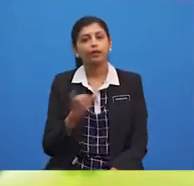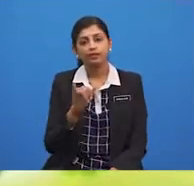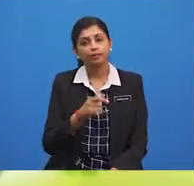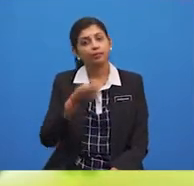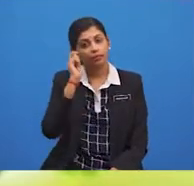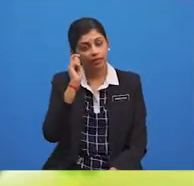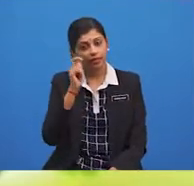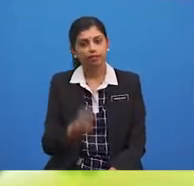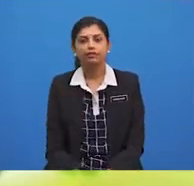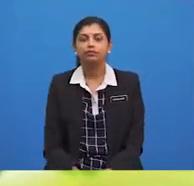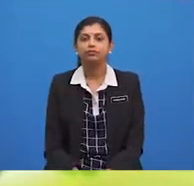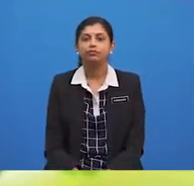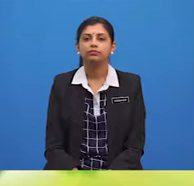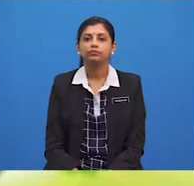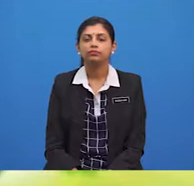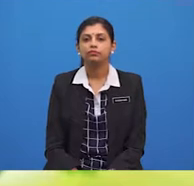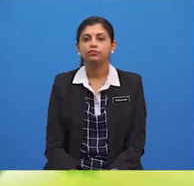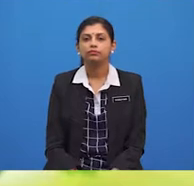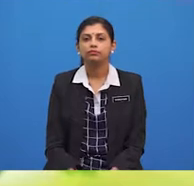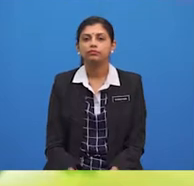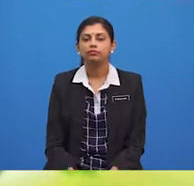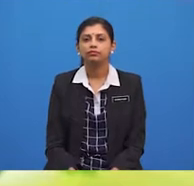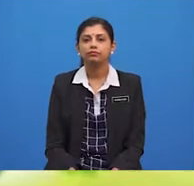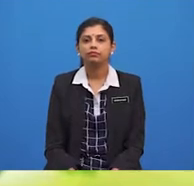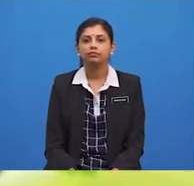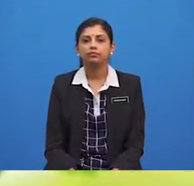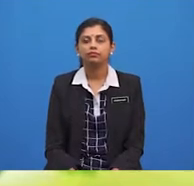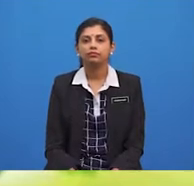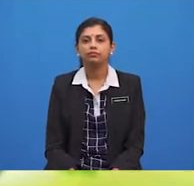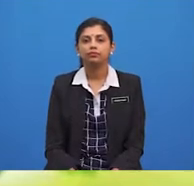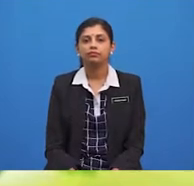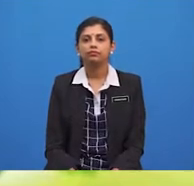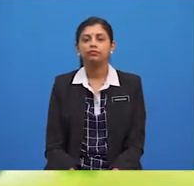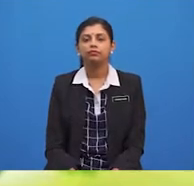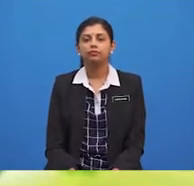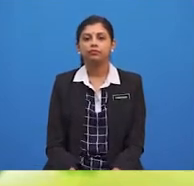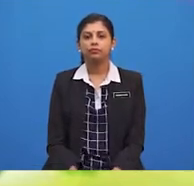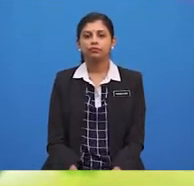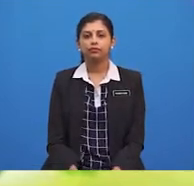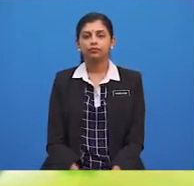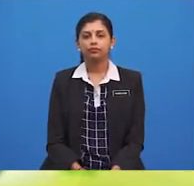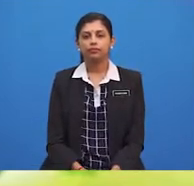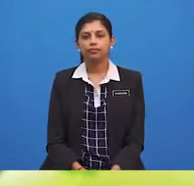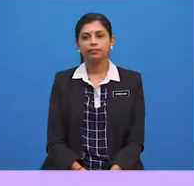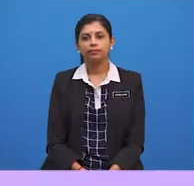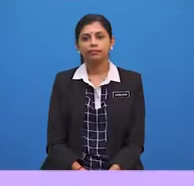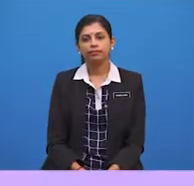seperti zon iklim sejuk sederhana yang mengalami empat musim.